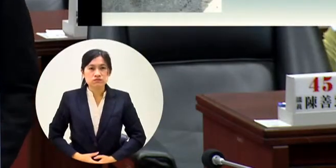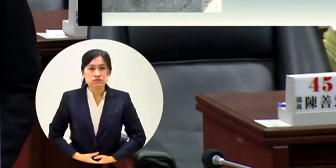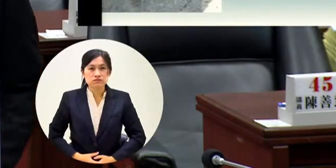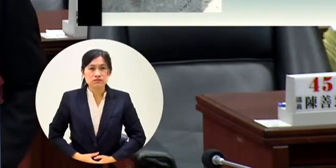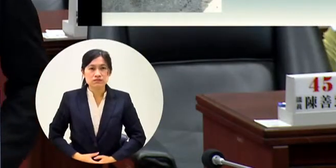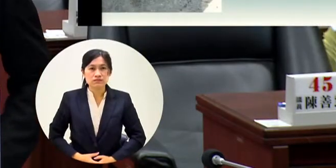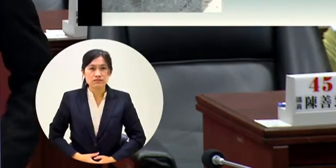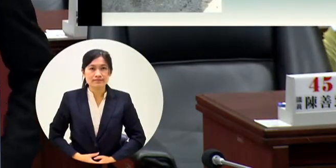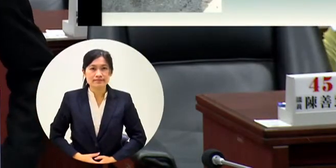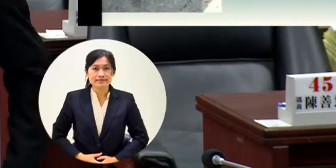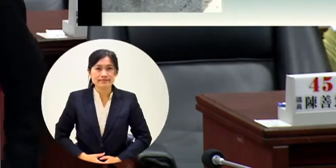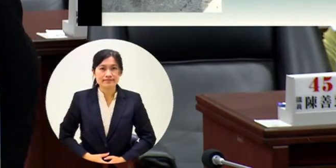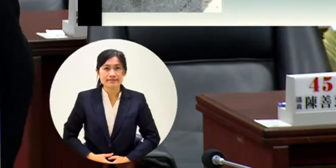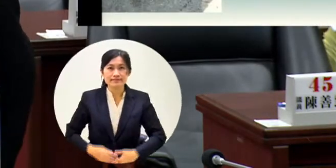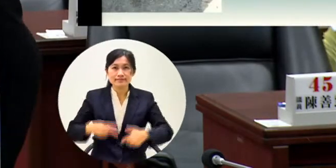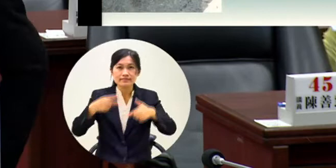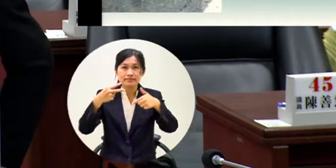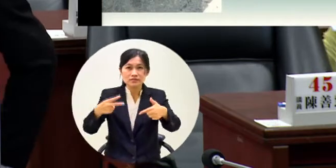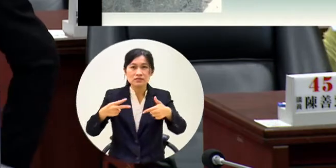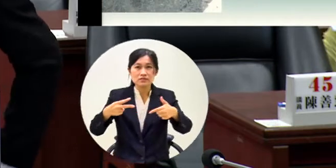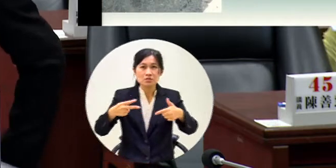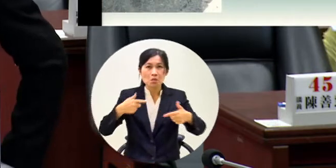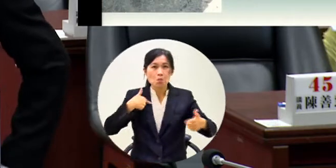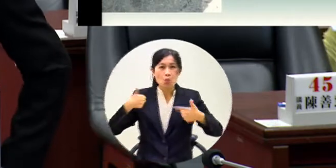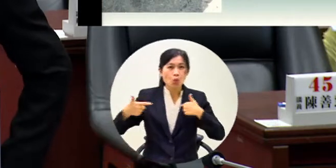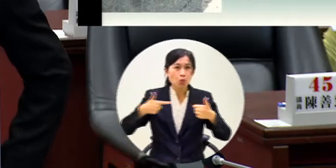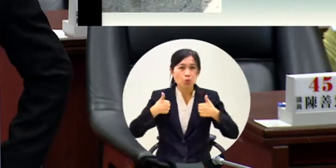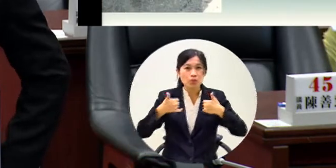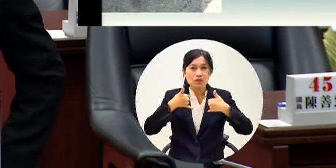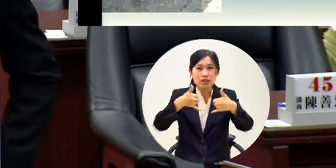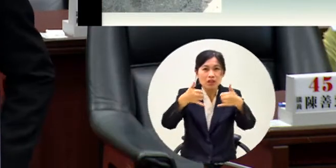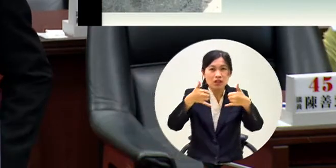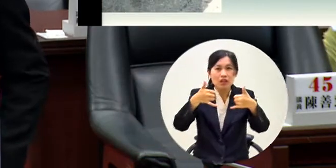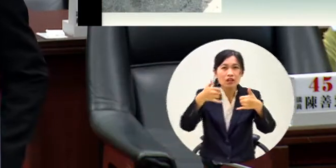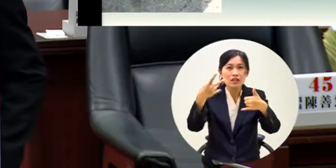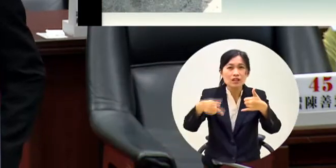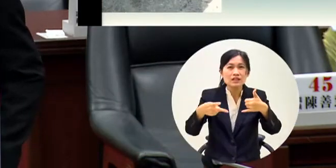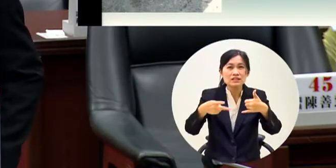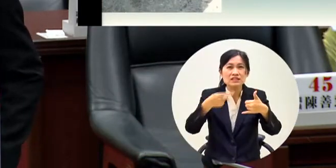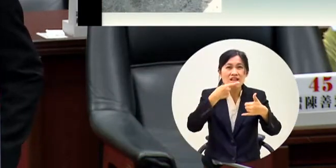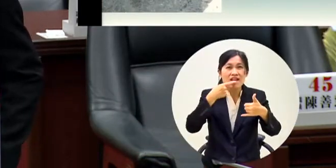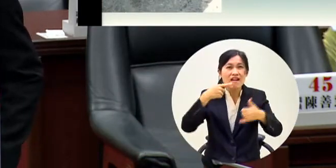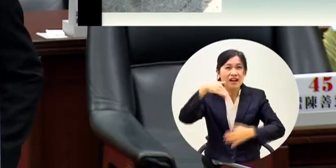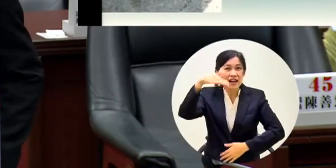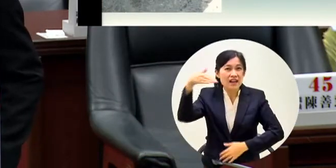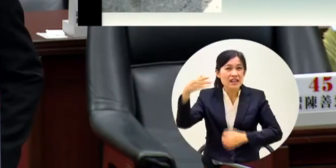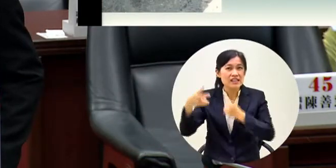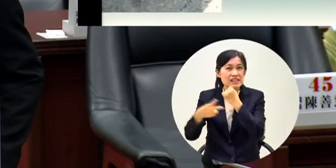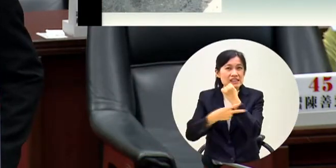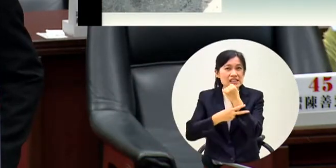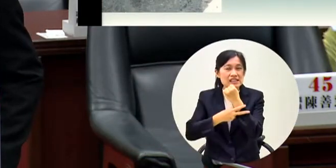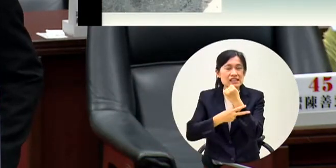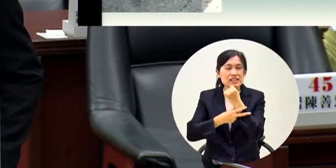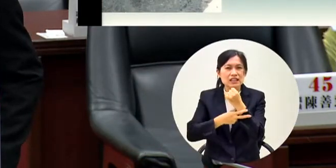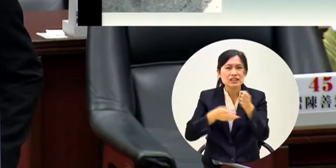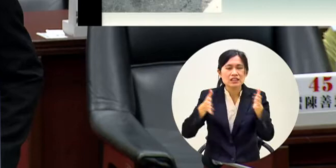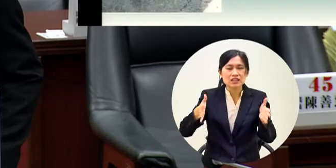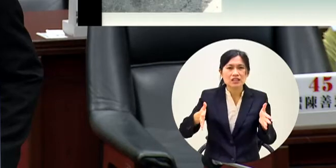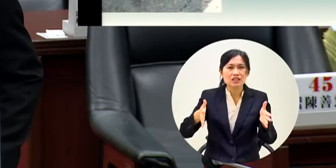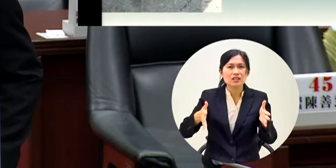按迄个银龙路甲，就伫即个赤山里，伊这个